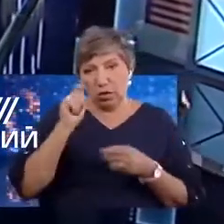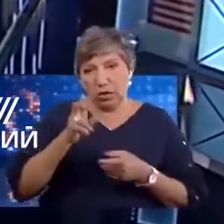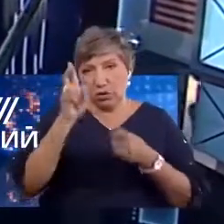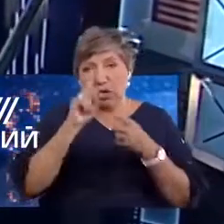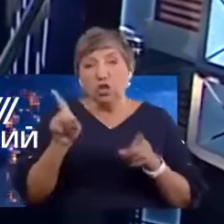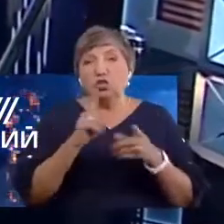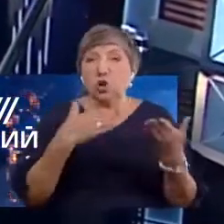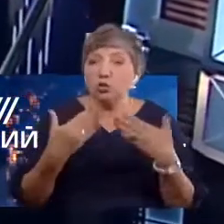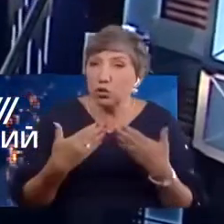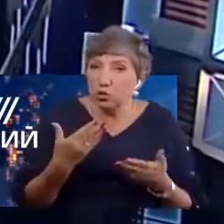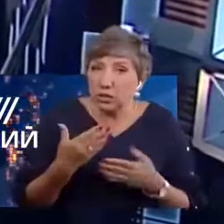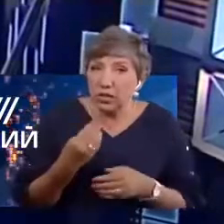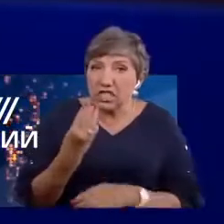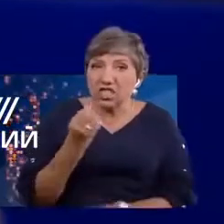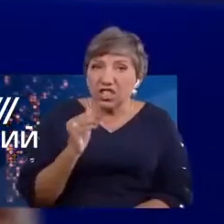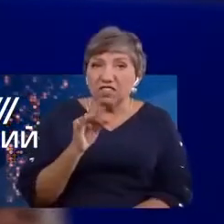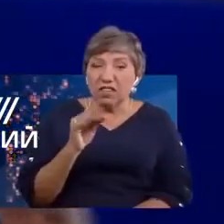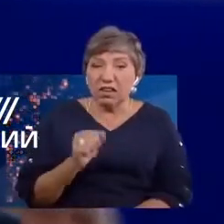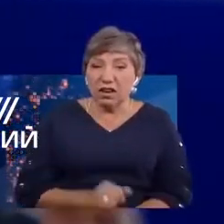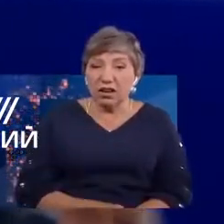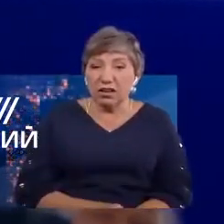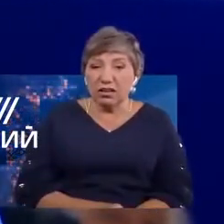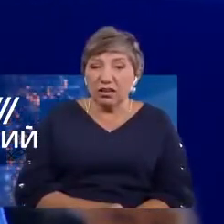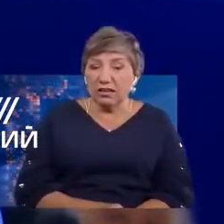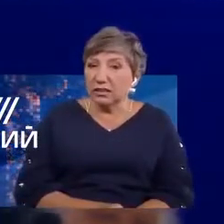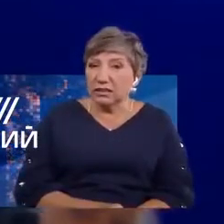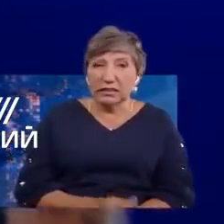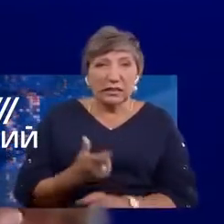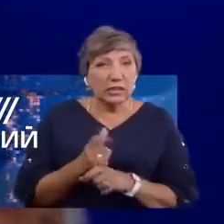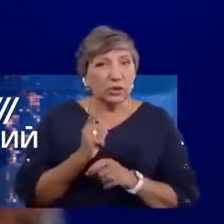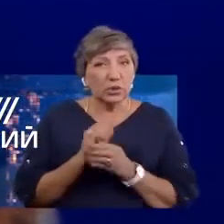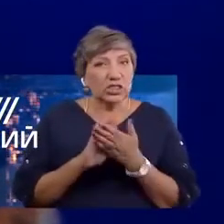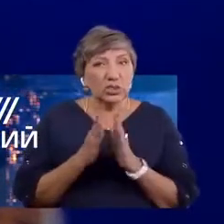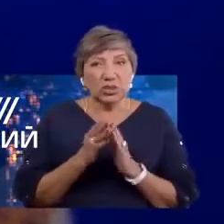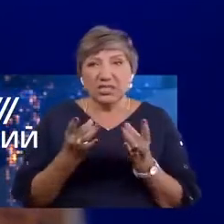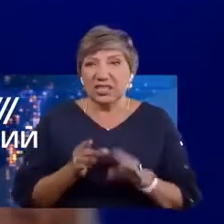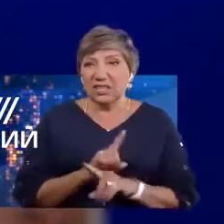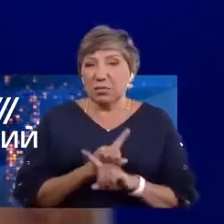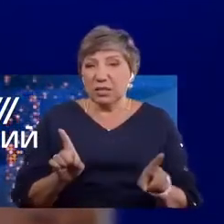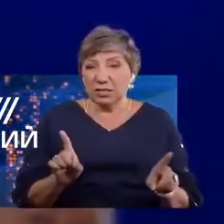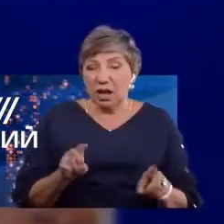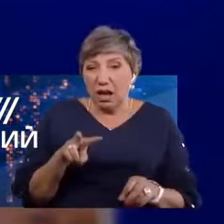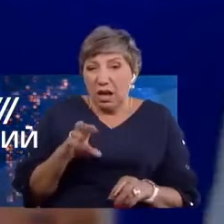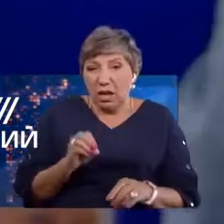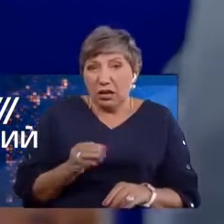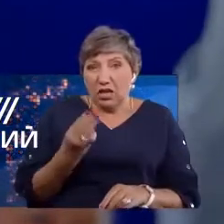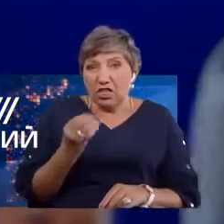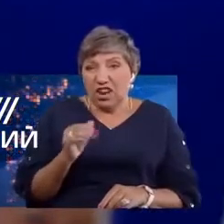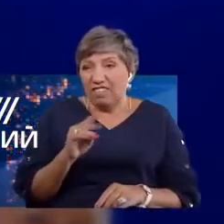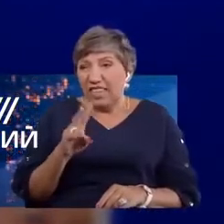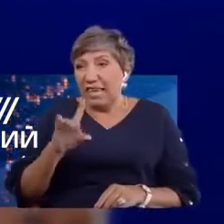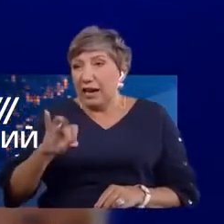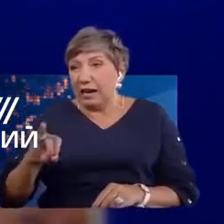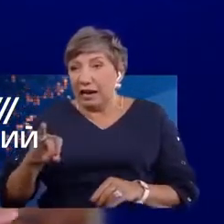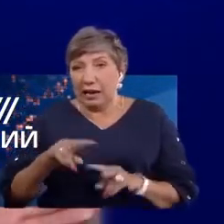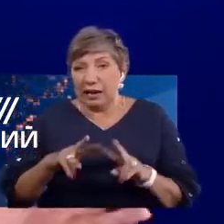Що стосується Шефіра, знаєте, дуже ситуація є непроста. Але як такі Шефіри під